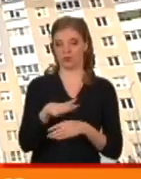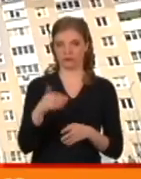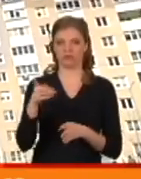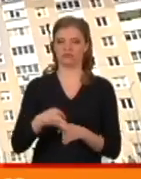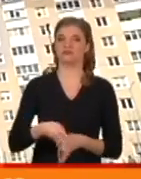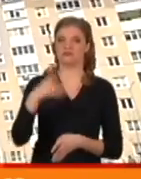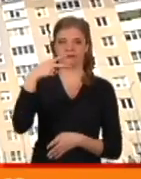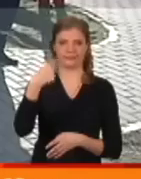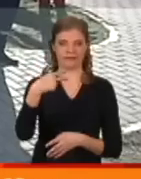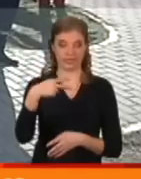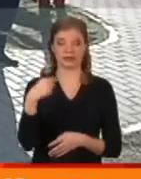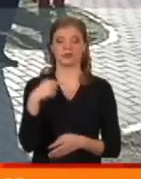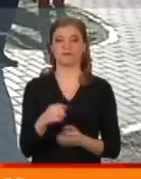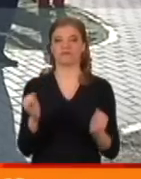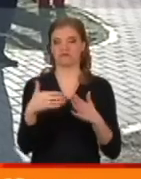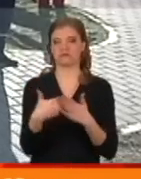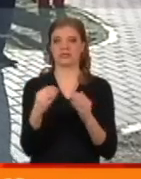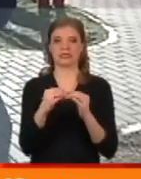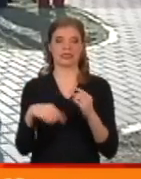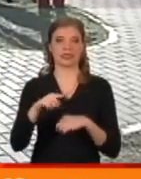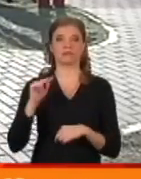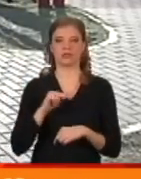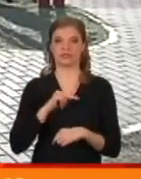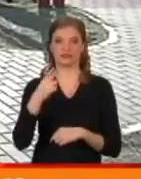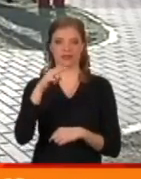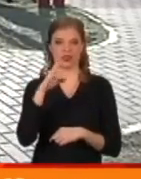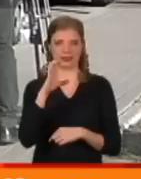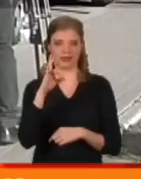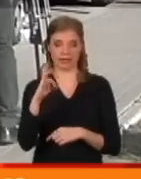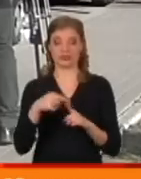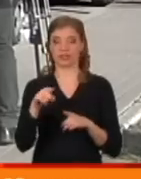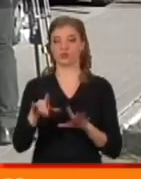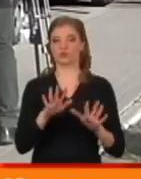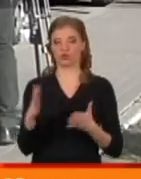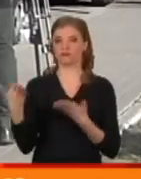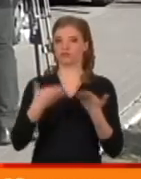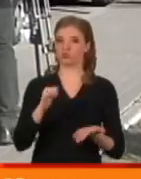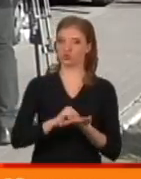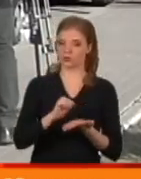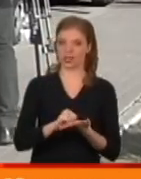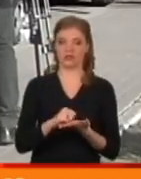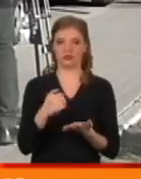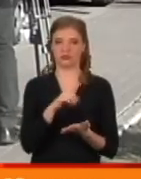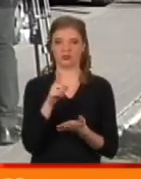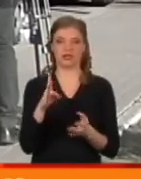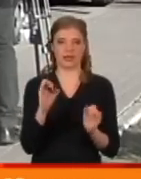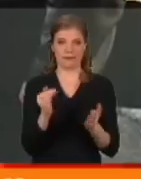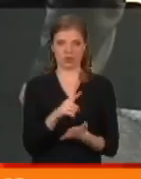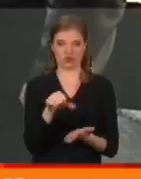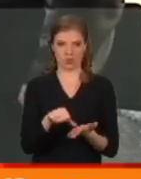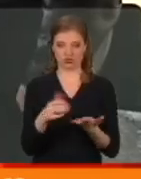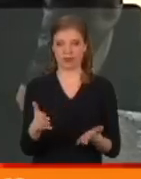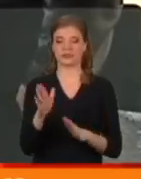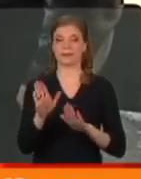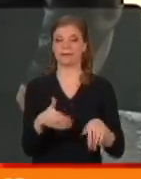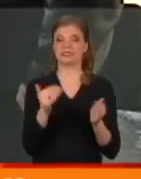Вишгородської 20-поверхівки збирається до десятка працівників ДСНС. На цю подію запросили журналістів. Їх тут не менше за учасників дійства.